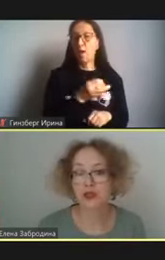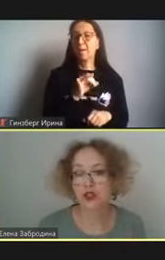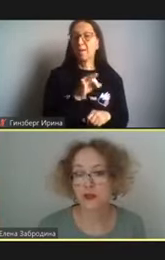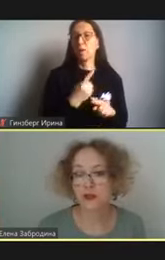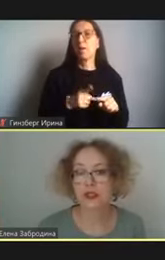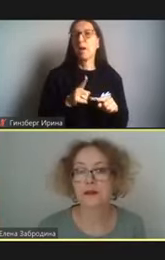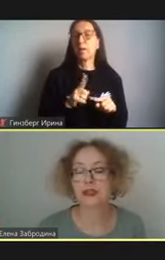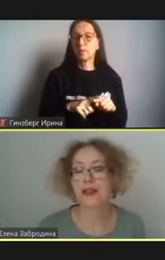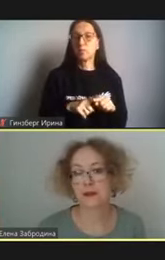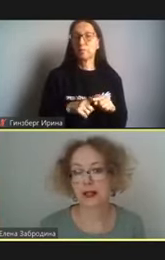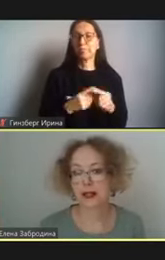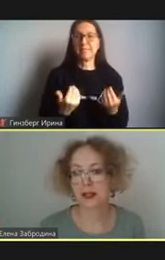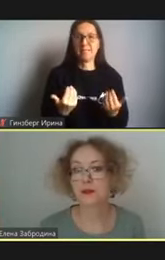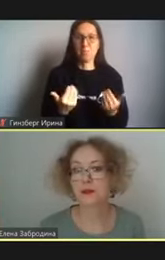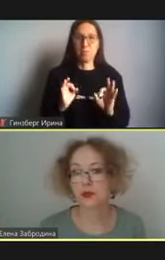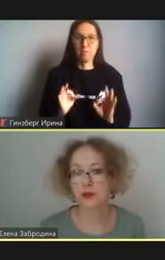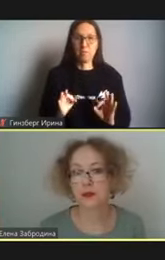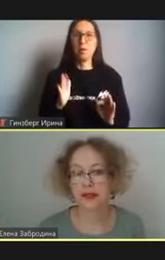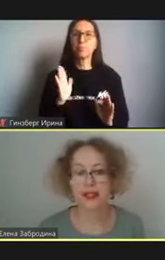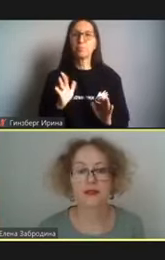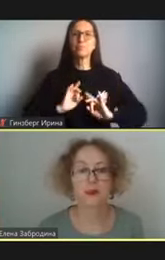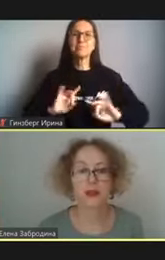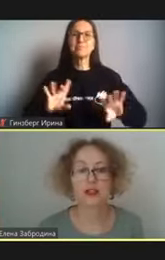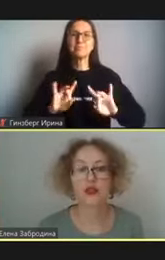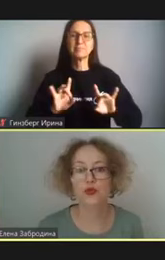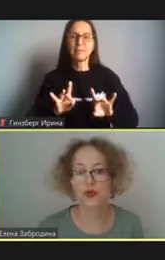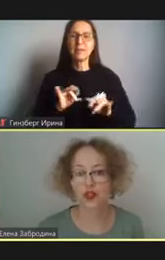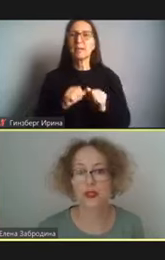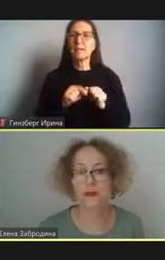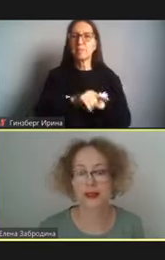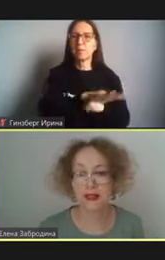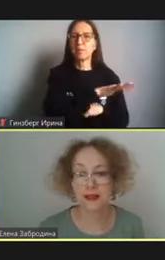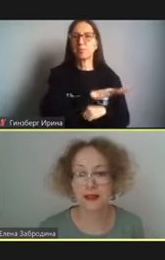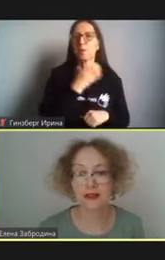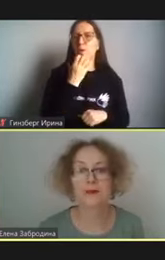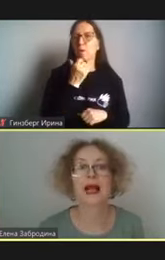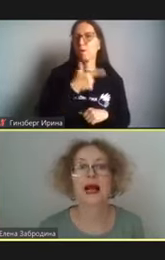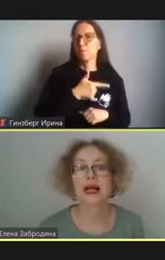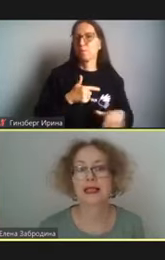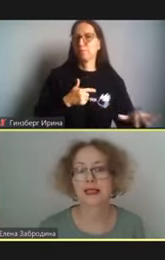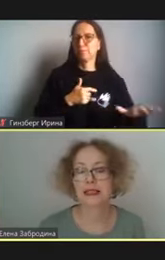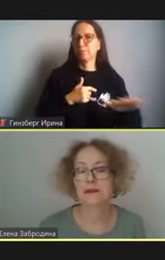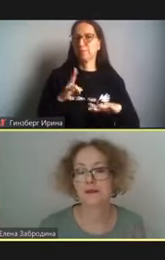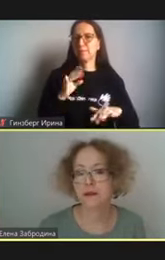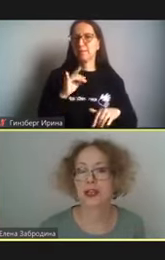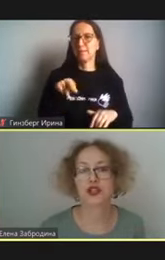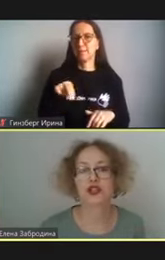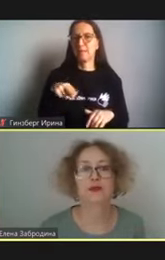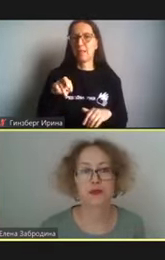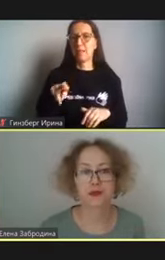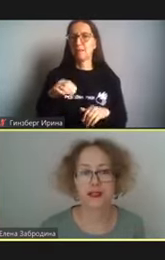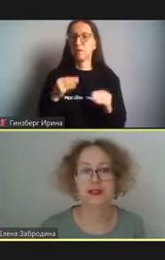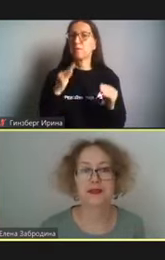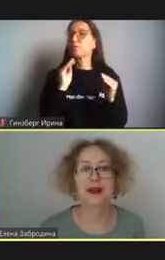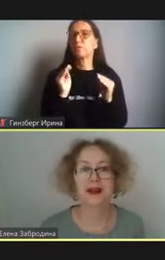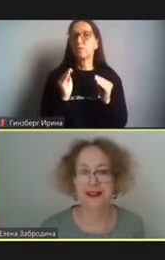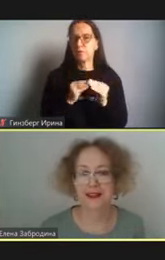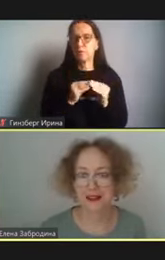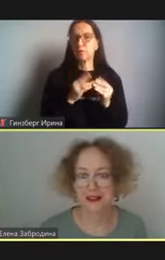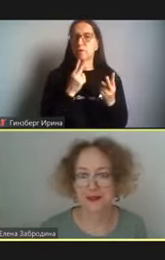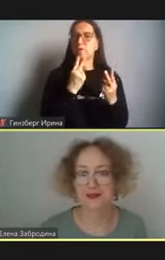поэтому вот сегодня мы с вами как раз и будем говорить вот про эти южные провинции, где по-прежнему мы